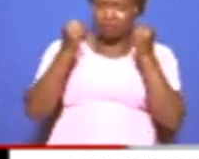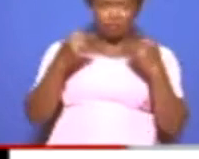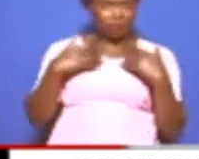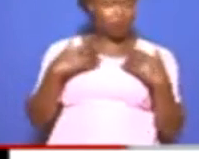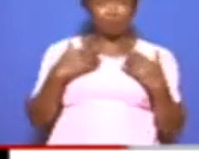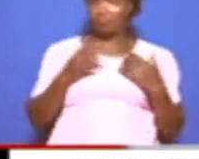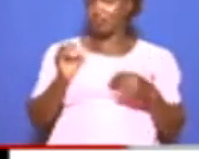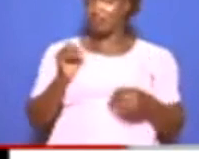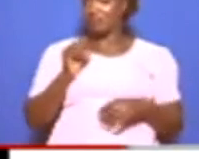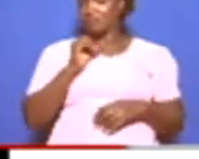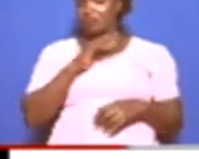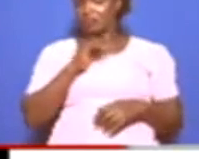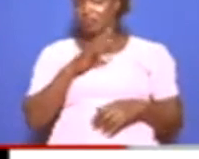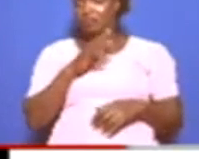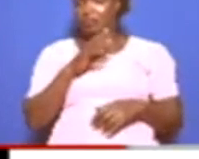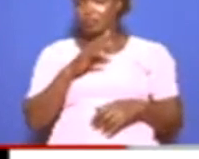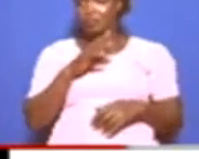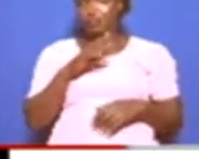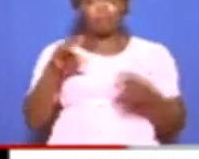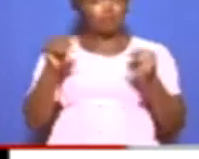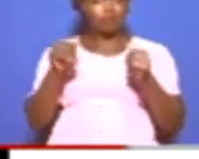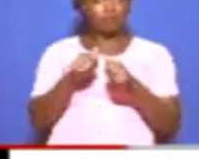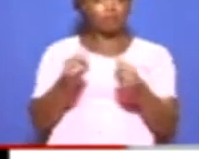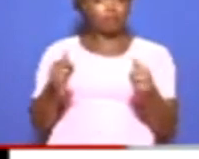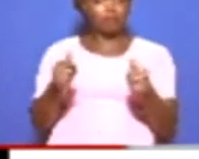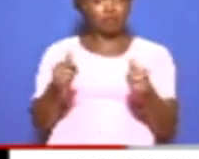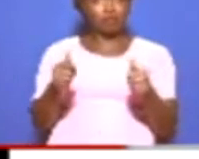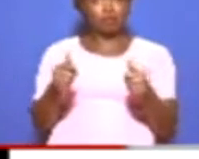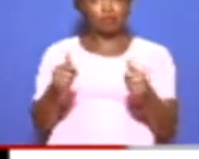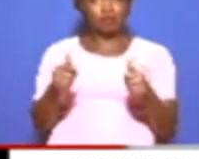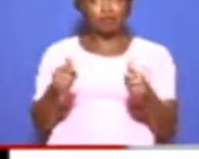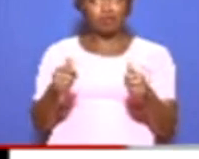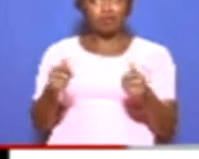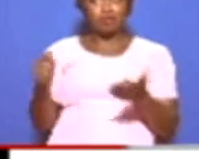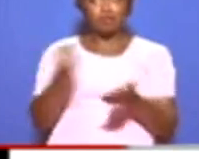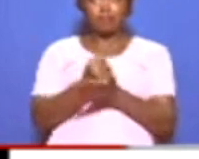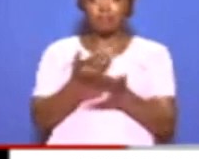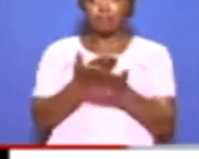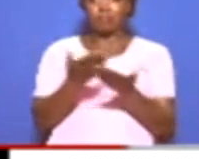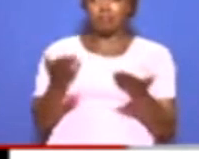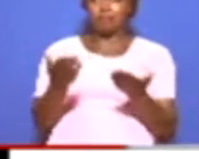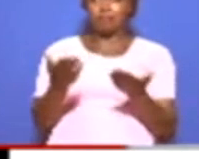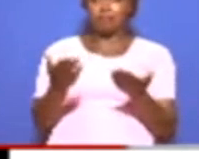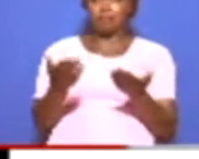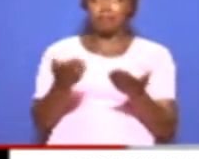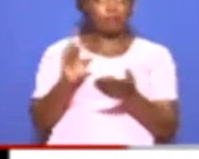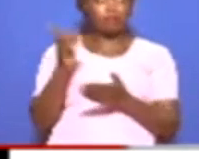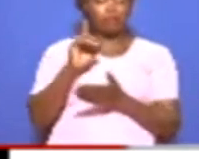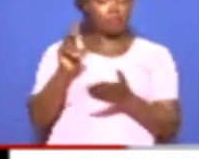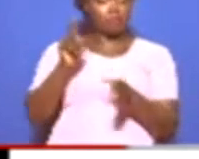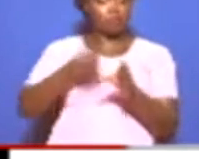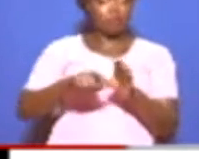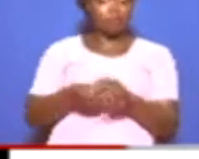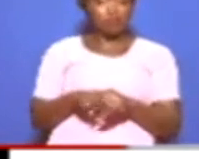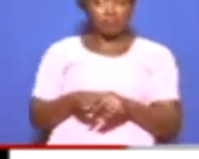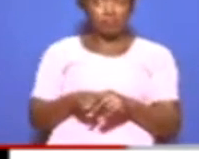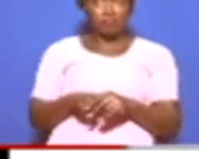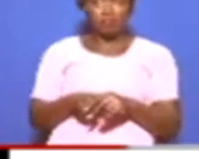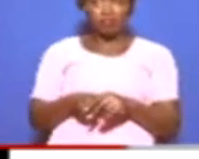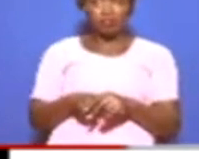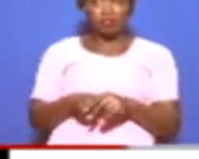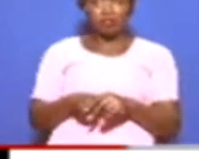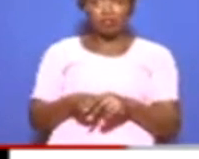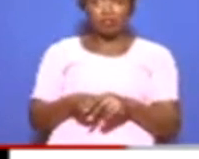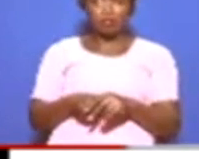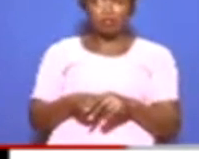najipendelea, manake ilikuwa nimehitimu na kule kwetu recruitment ilikuwa inafanyika. Mm-hmm. Sikujiunga nacho. So nikaelekea